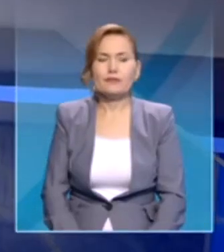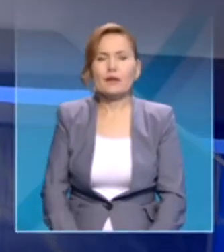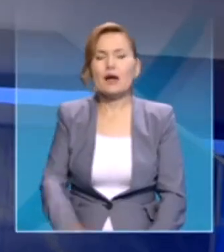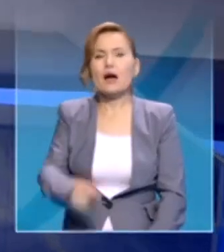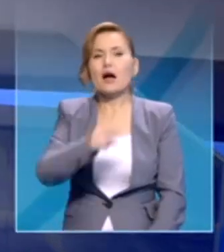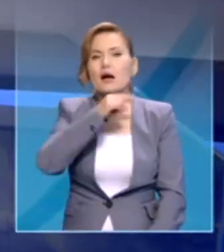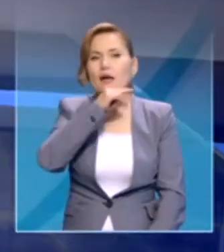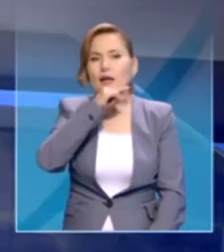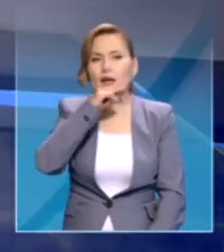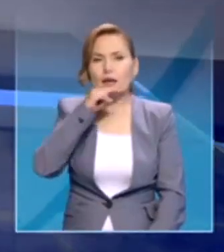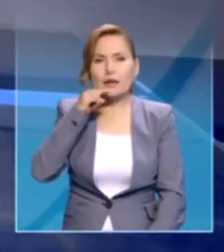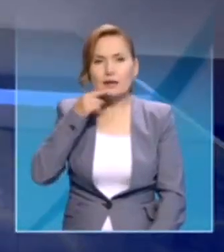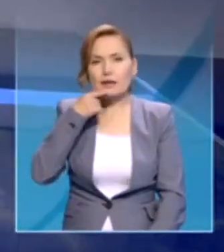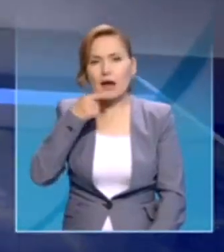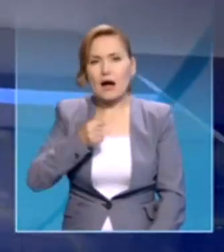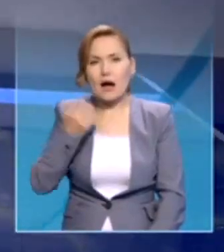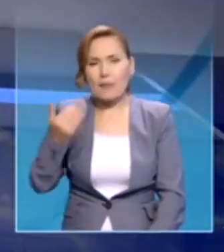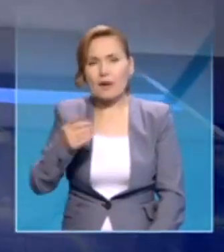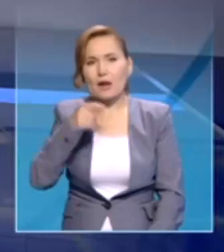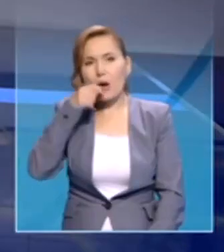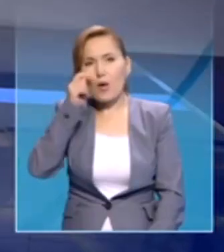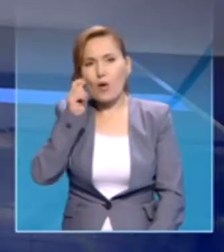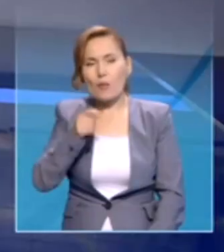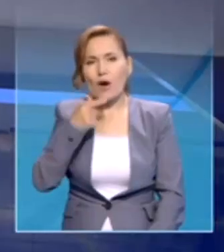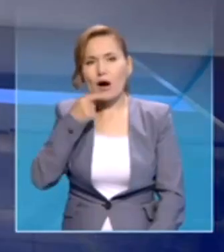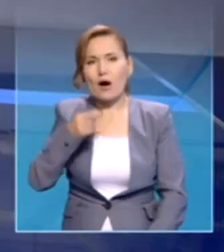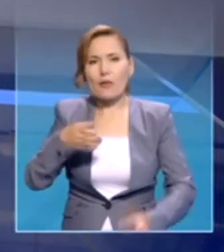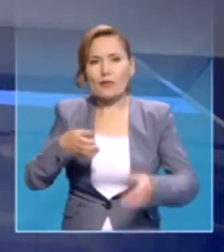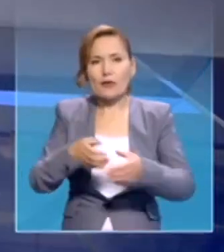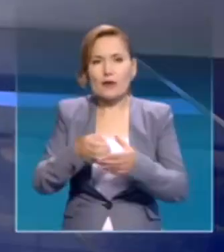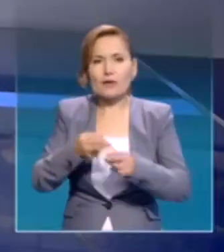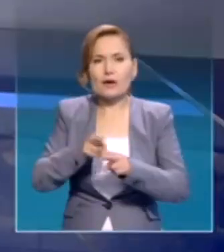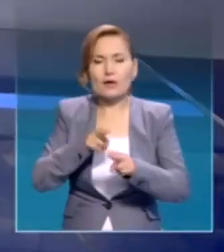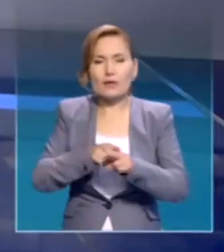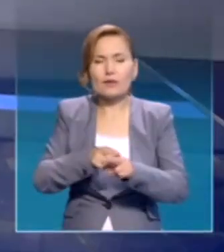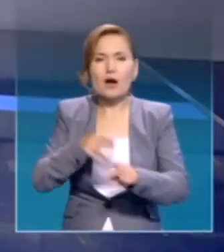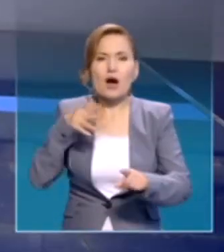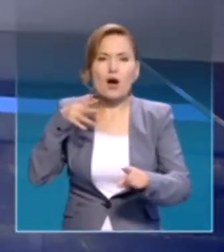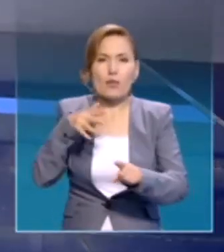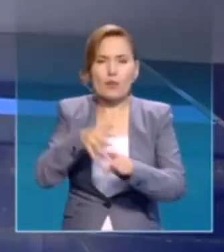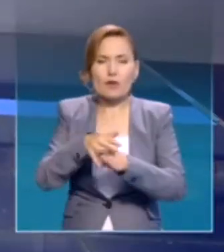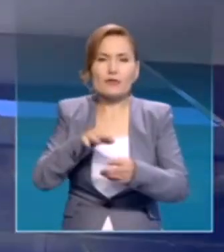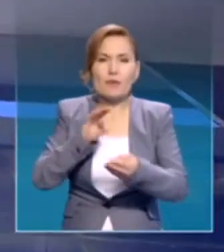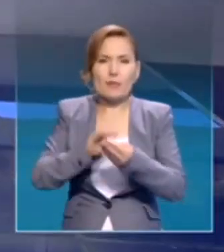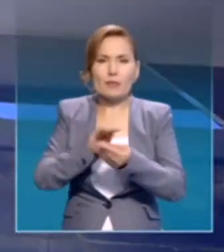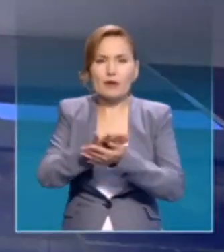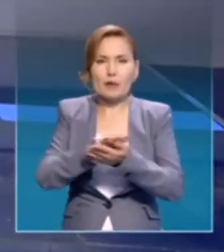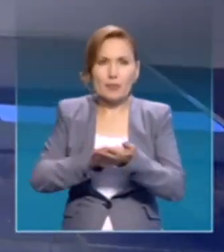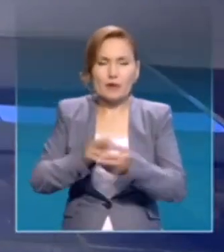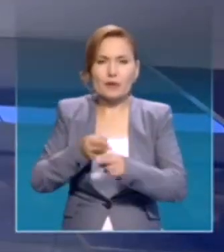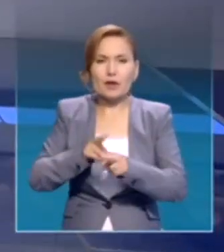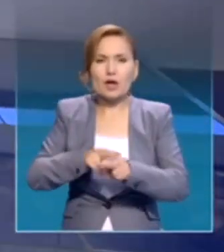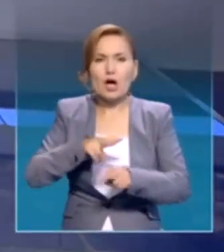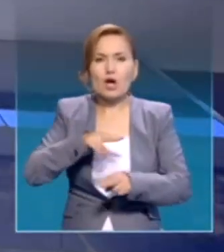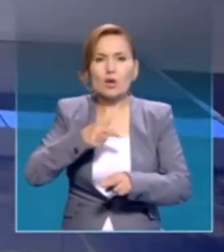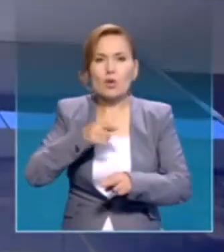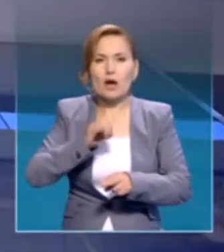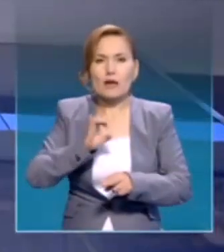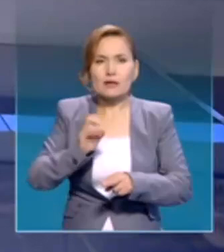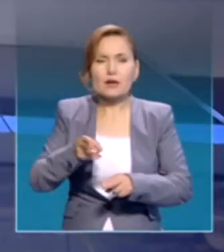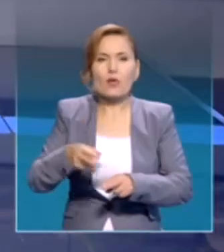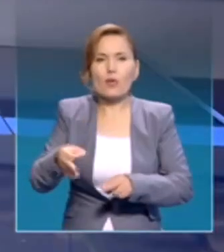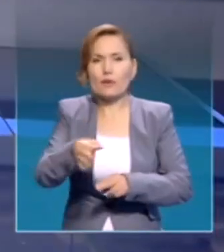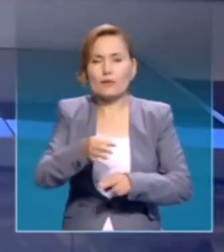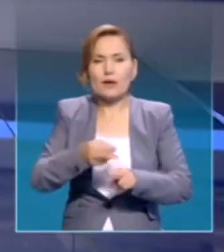Шетел жаңалықтары. Ресей армиясы Украин жауынгерлерін Лисичанск қаласы маңында қоршауға алуға әрекет жасап жатыр. Бұл Луганск облысындағы